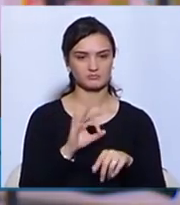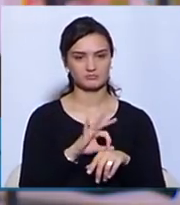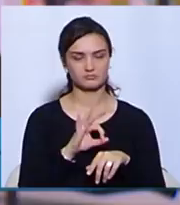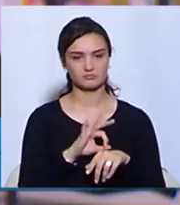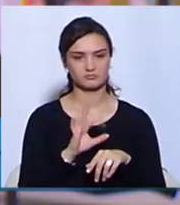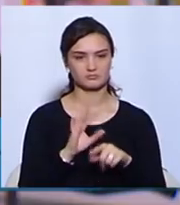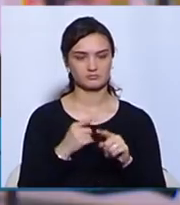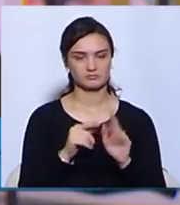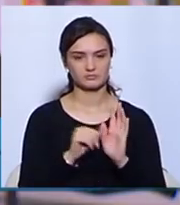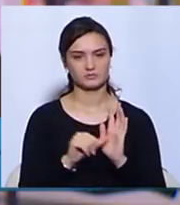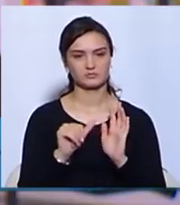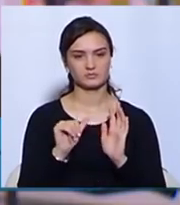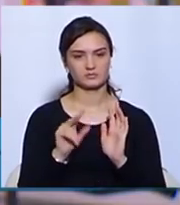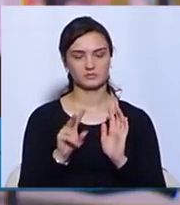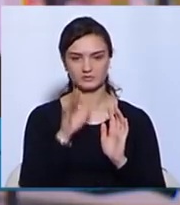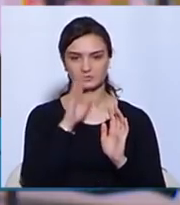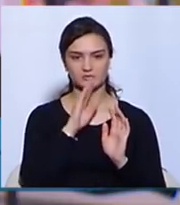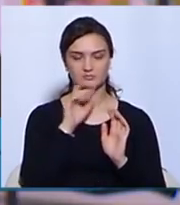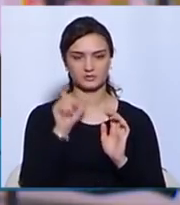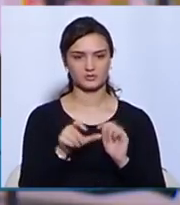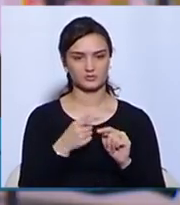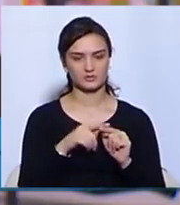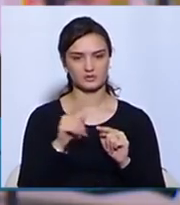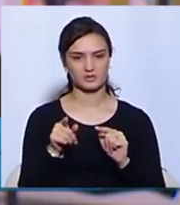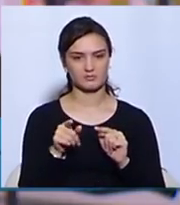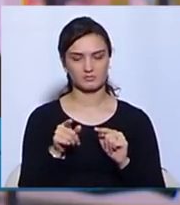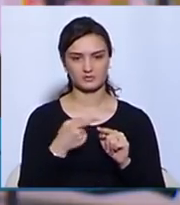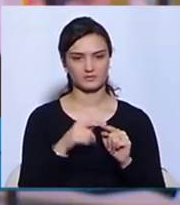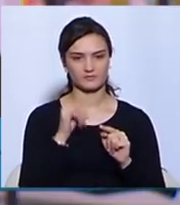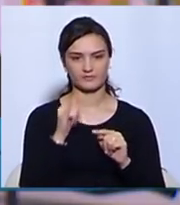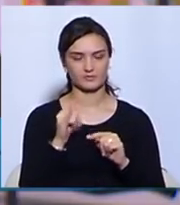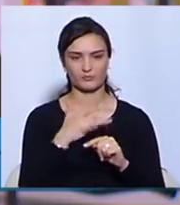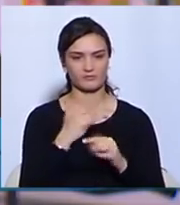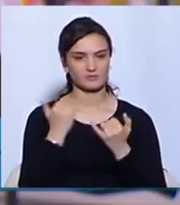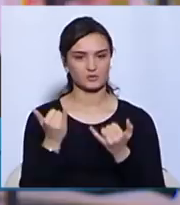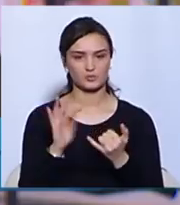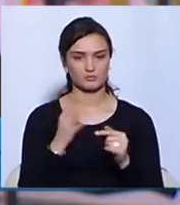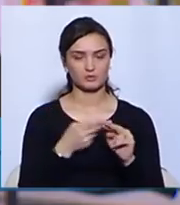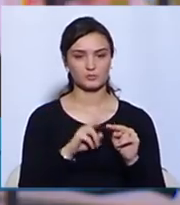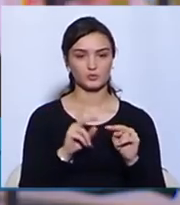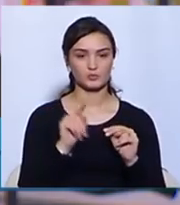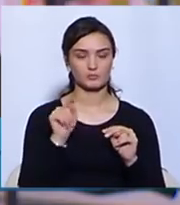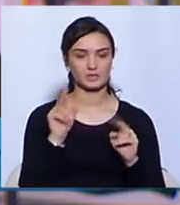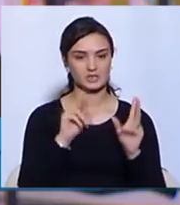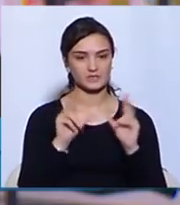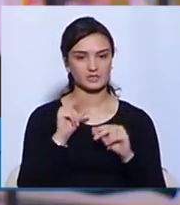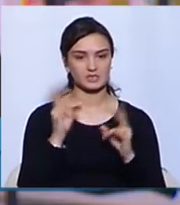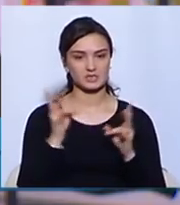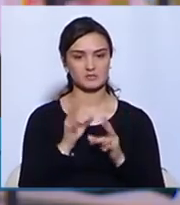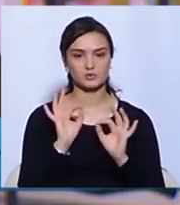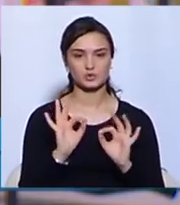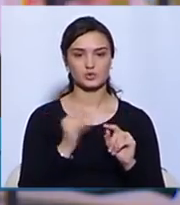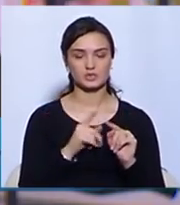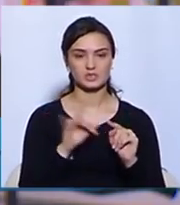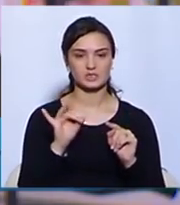გათვალისწინებით, ალბათ 62 წლის ქალბატონს ამ სქემით ვერ მოვემსახურებით, იმიტომ რომ იქ გასათვალისწინებელია სწორედ